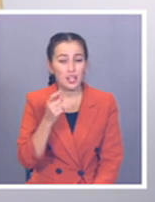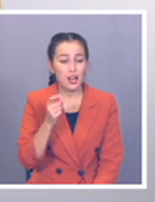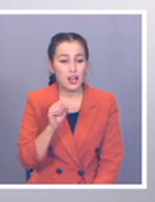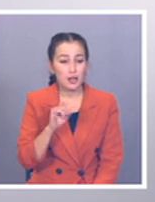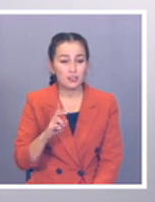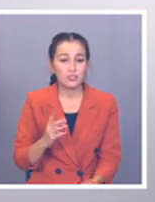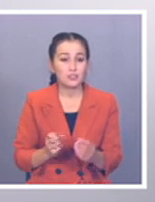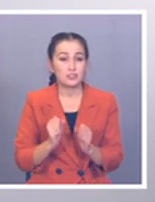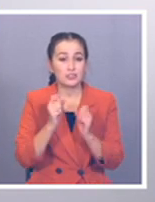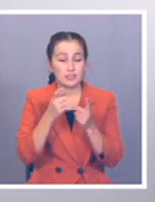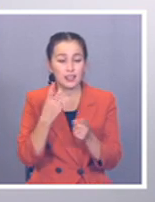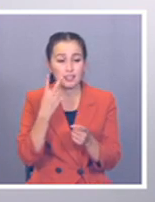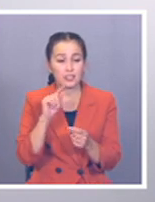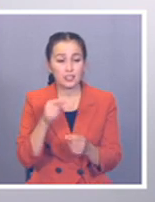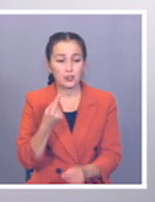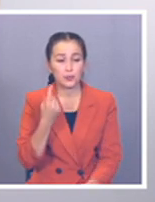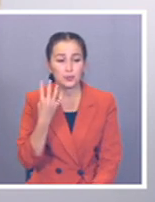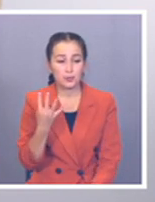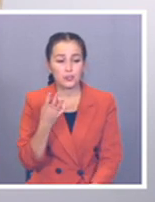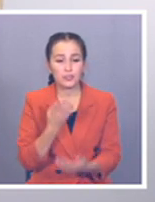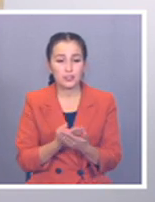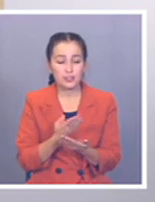болсақ, 2-де 4. Мысалы, ол